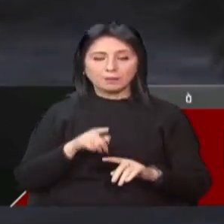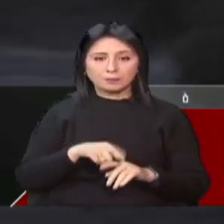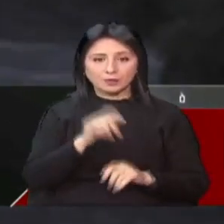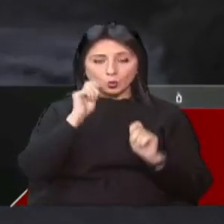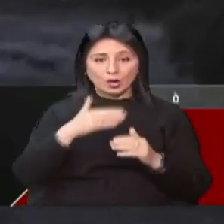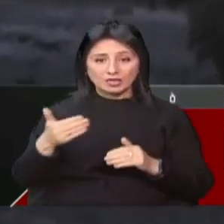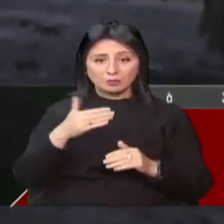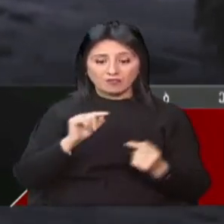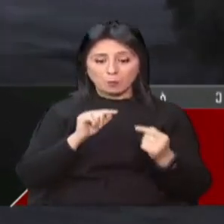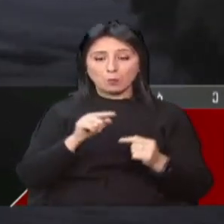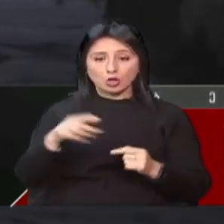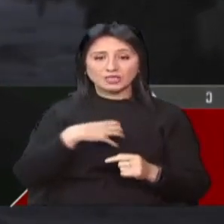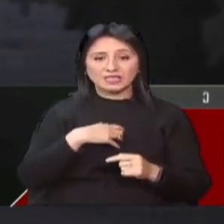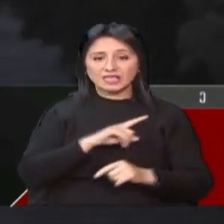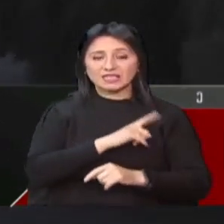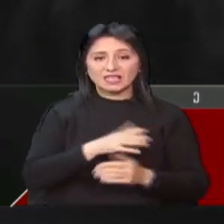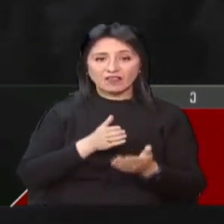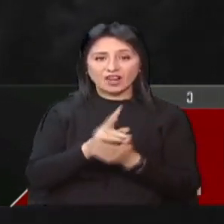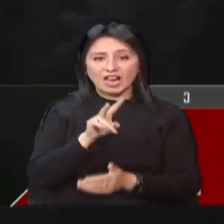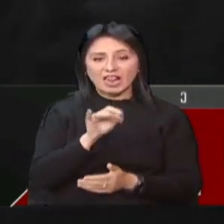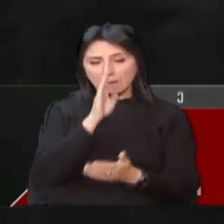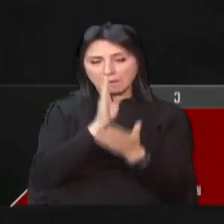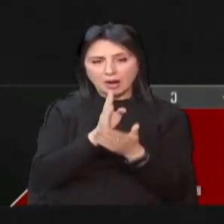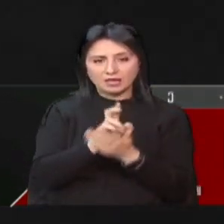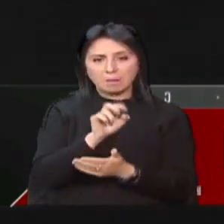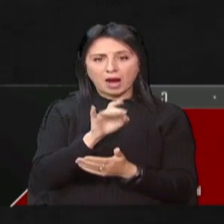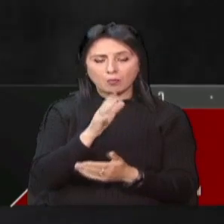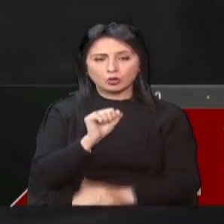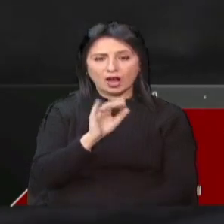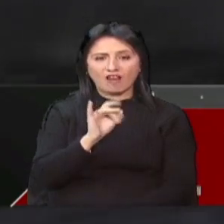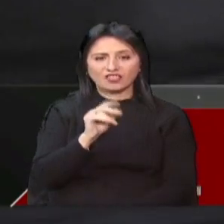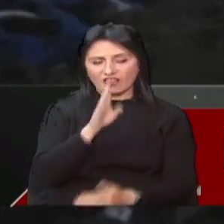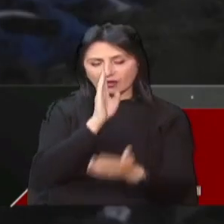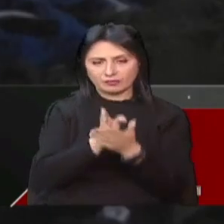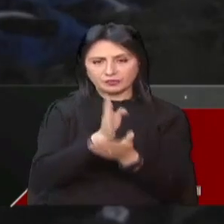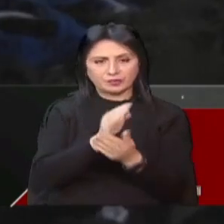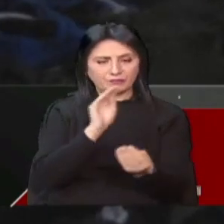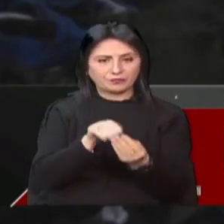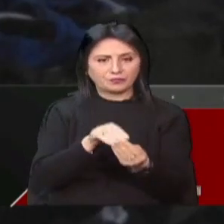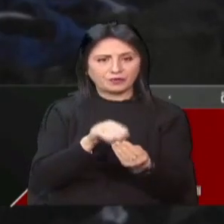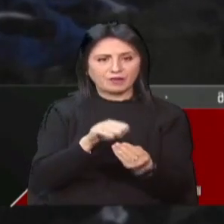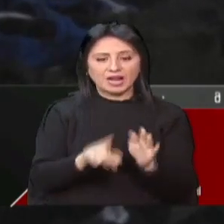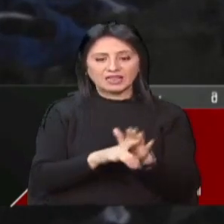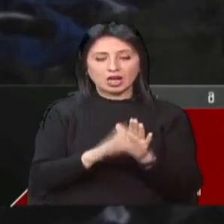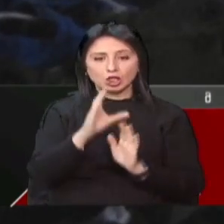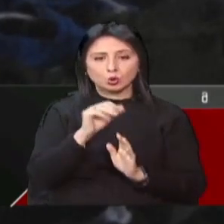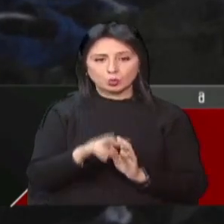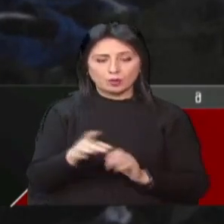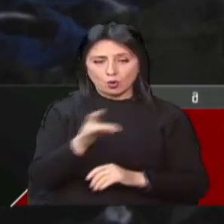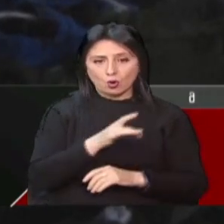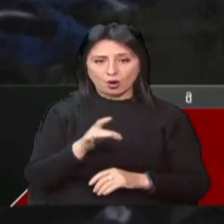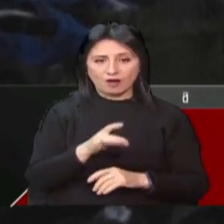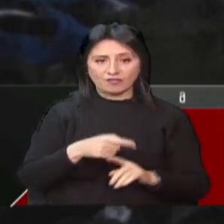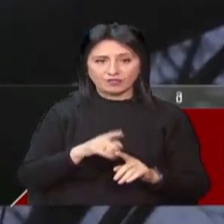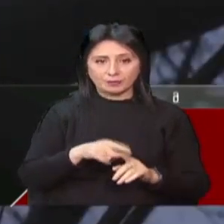mkharis ganxadebit mozinaabdegis zirtadi zalis khmeva Limanis, Bakhmutis, Avdeevkisa da Mariinskis mimartulebebzia mobilizebuli daibomba Sumis olkits.